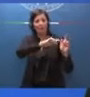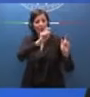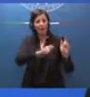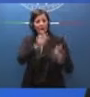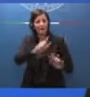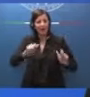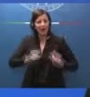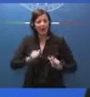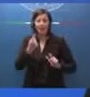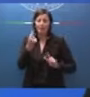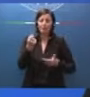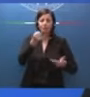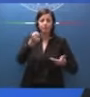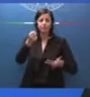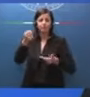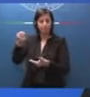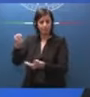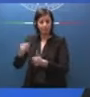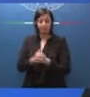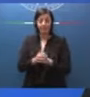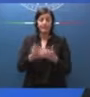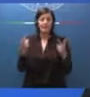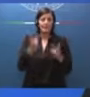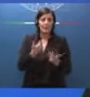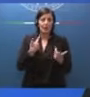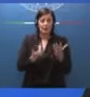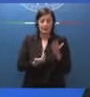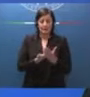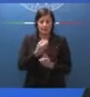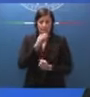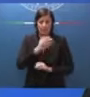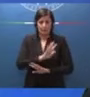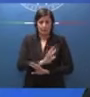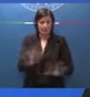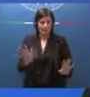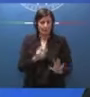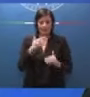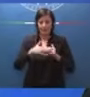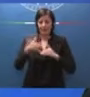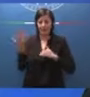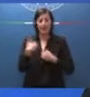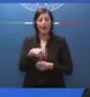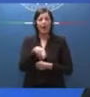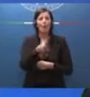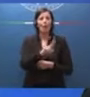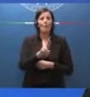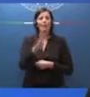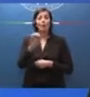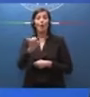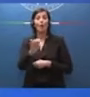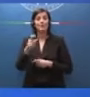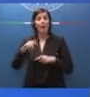con la brutta notizia di questa mattina con Umberto Bossi ancora ricoverato a Varese